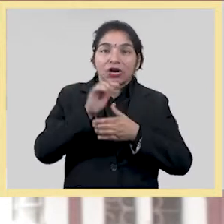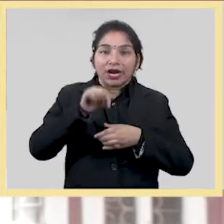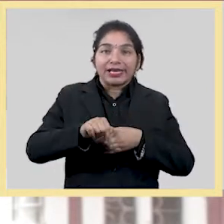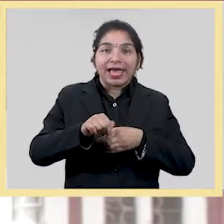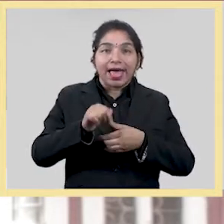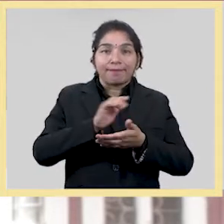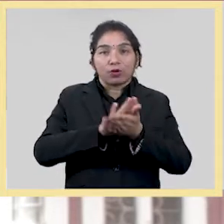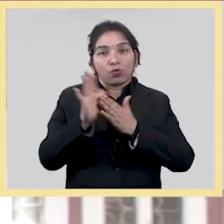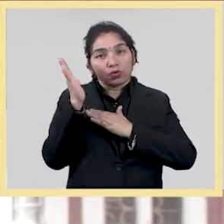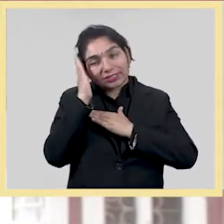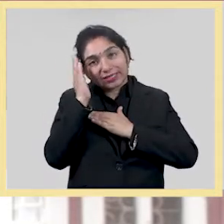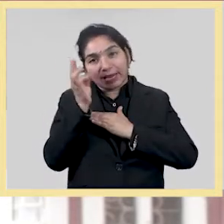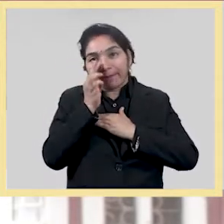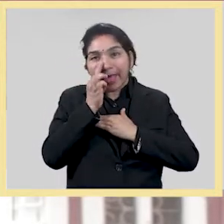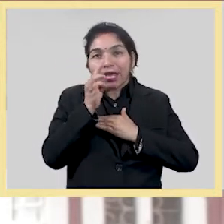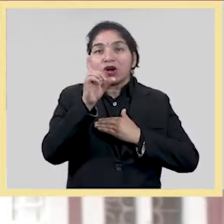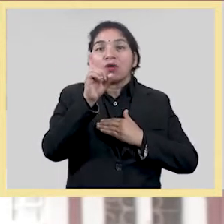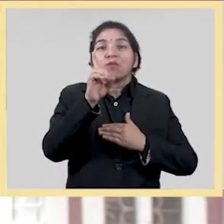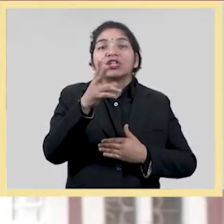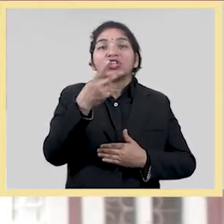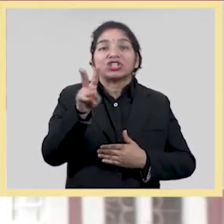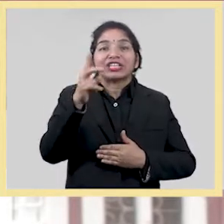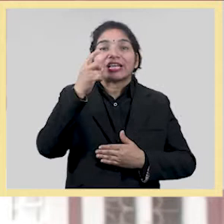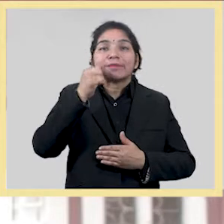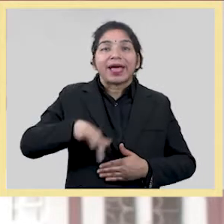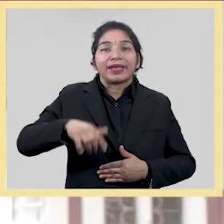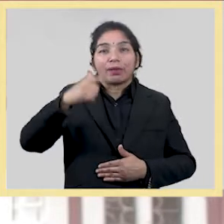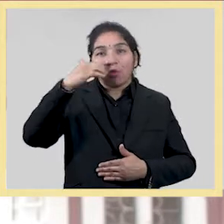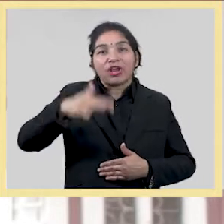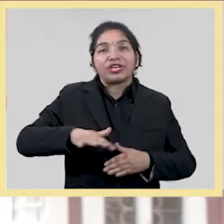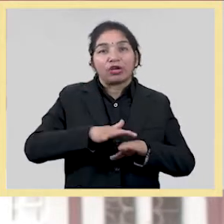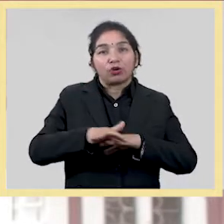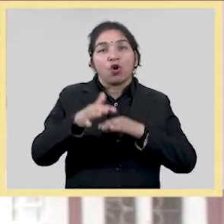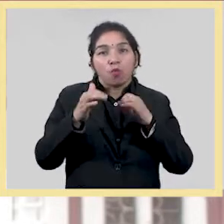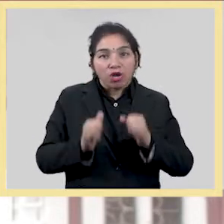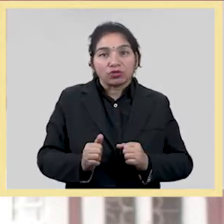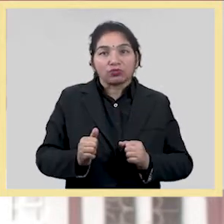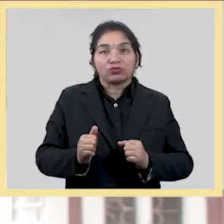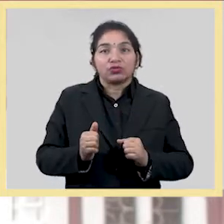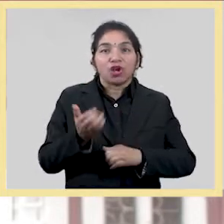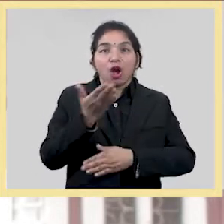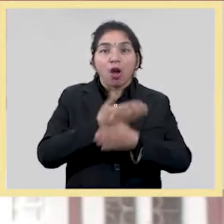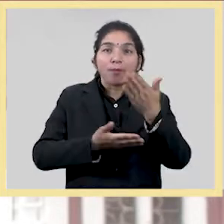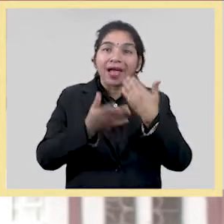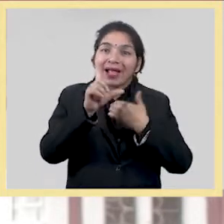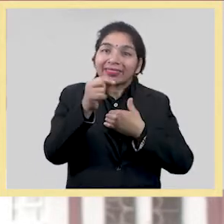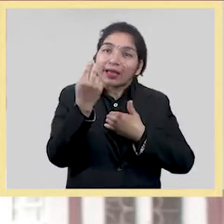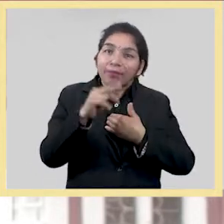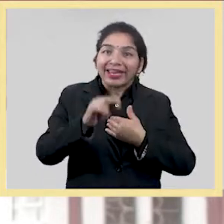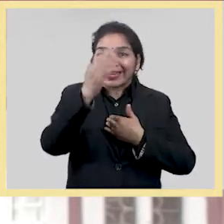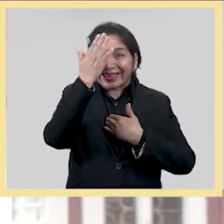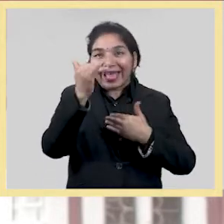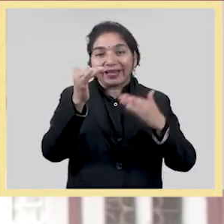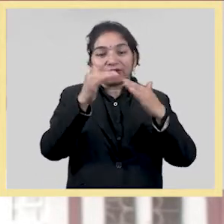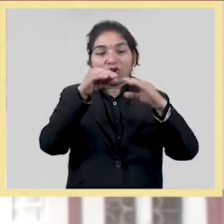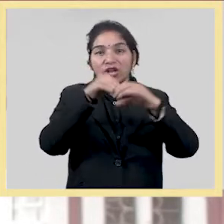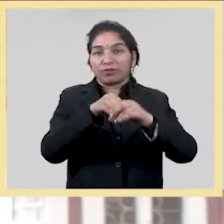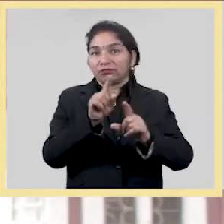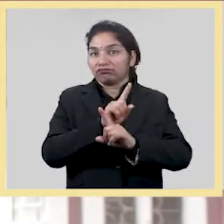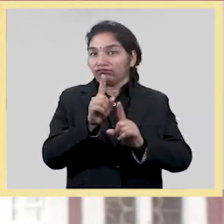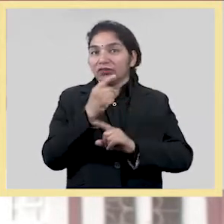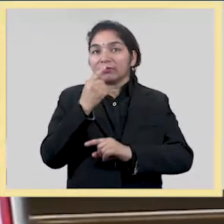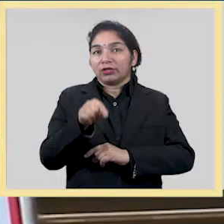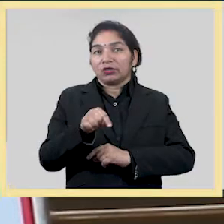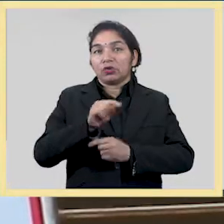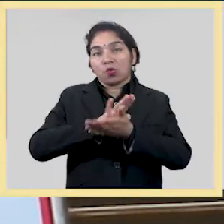होस्टेलमा 15 भाइ बहिनीहरू बस्नुहुन्छ। अपाङ्गताकै कारणले चाहिँ पढाइ छोडेर अनि घरभित्र चाहिँ बस्न नपरोस् भन्ने मुख्य उद्देश्यले चाहिँ हामीले यो होस्टेल चाहिँ सञ्चालन